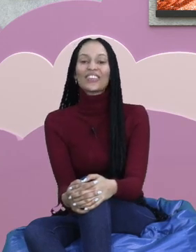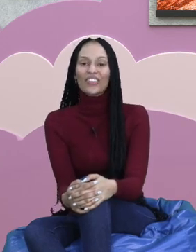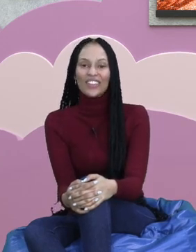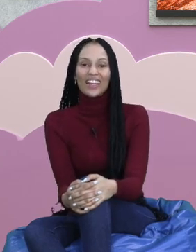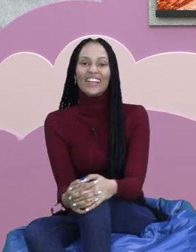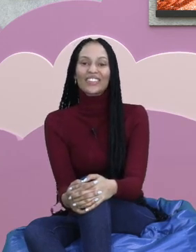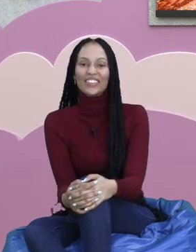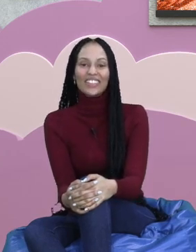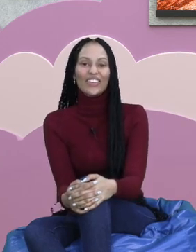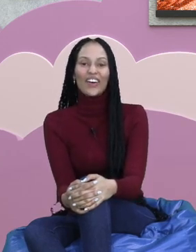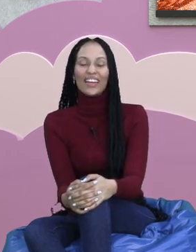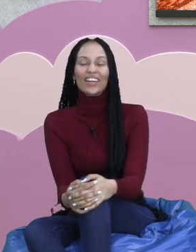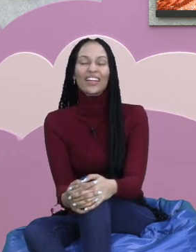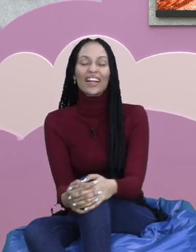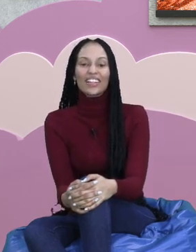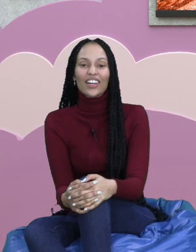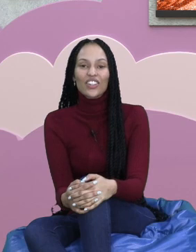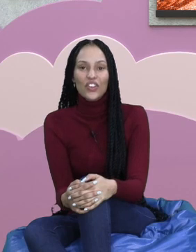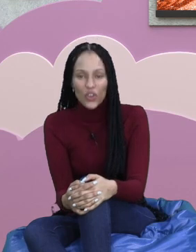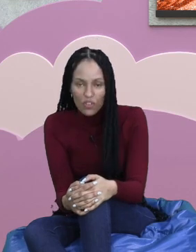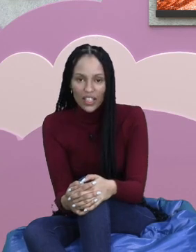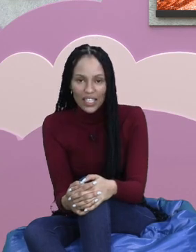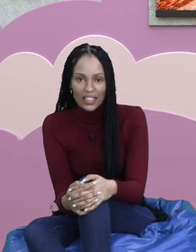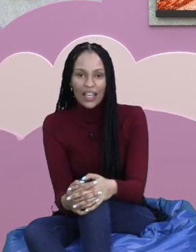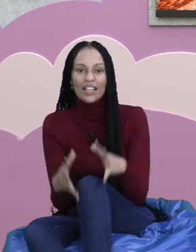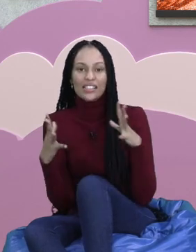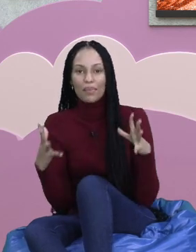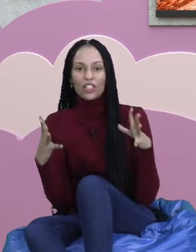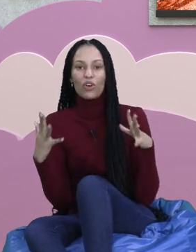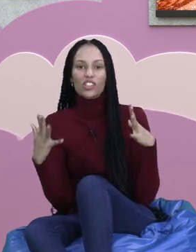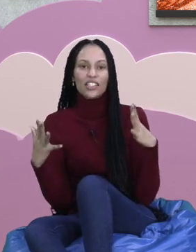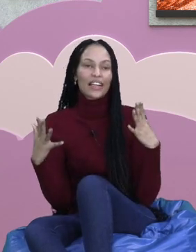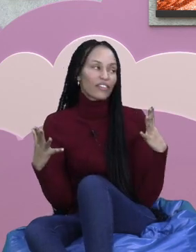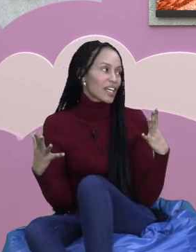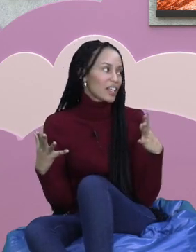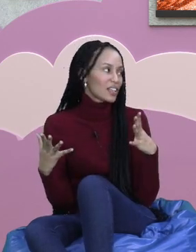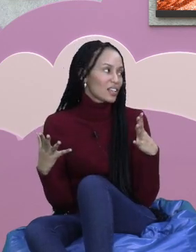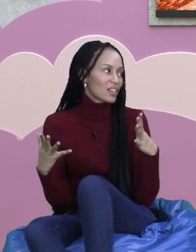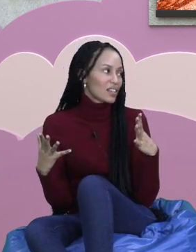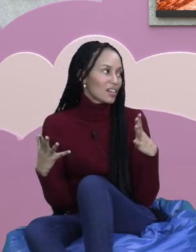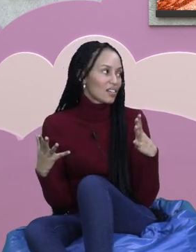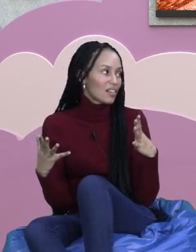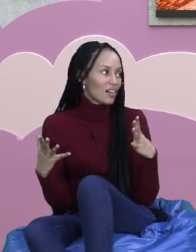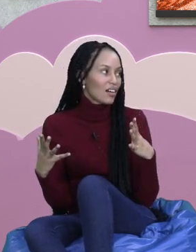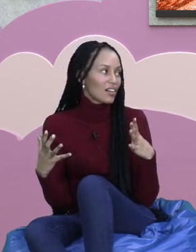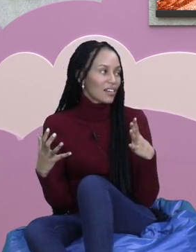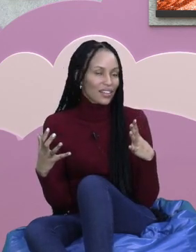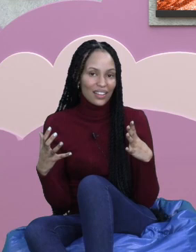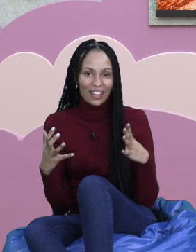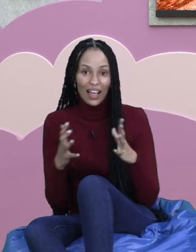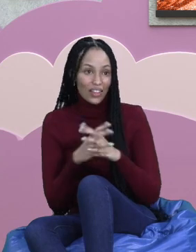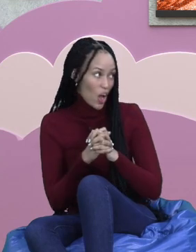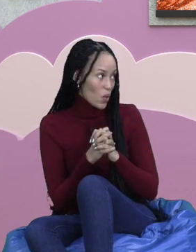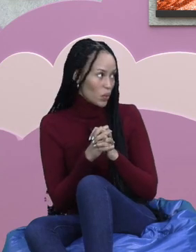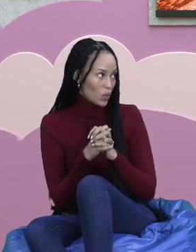Monique. Ek doen, ja, en ek kry nie genoeg van hulle nie. Sê my tog, ons sien hulle weer. Ja, most